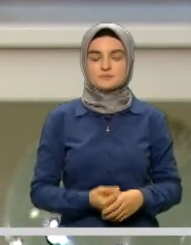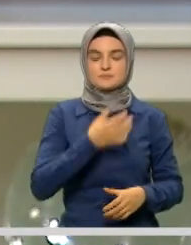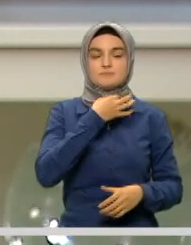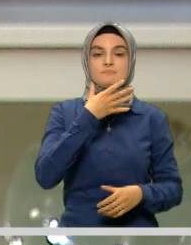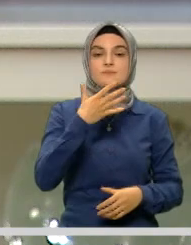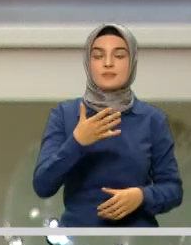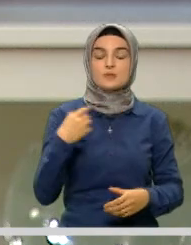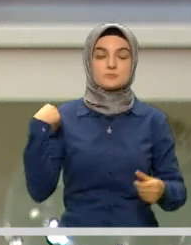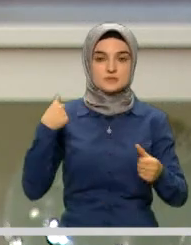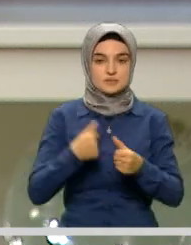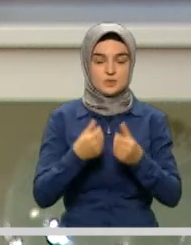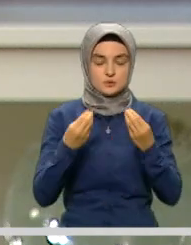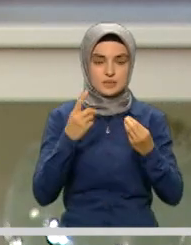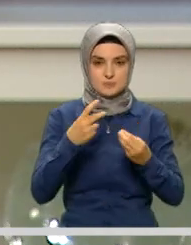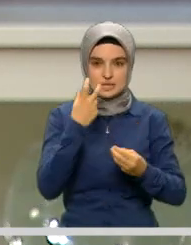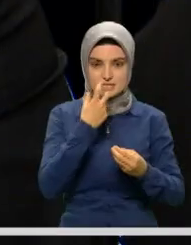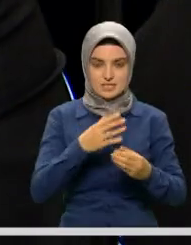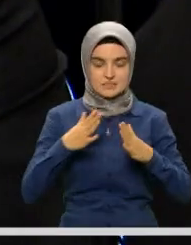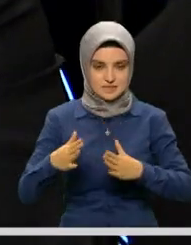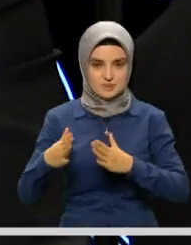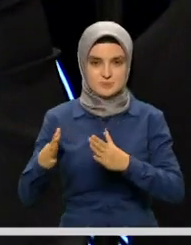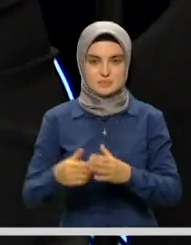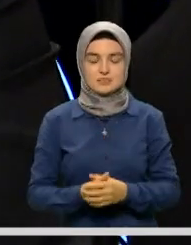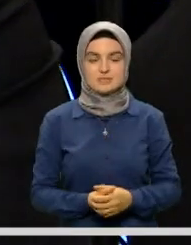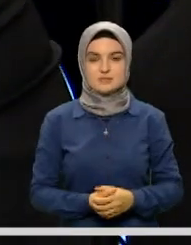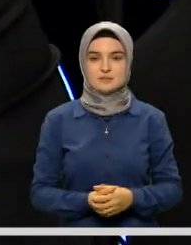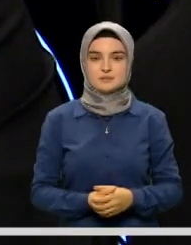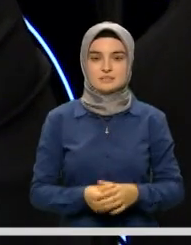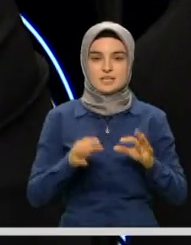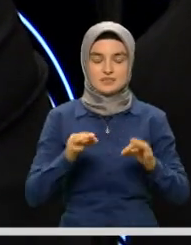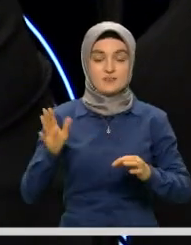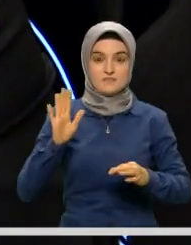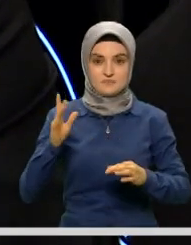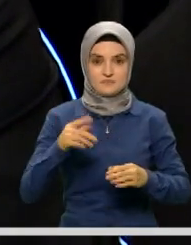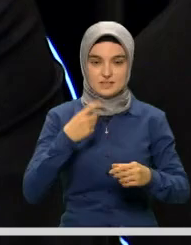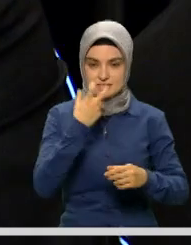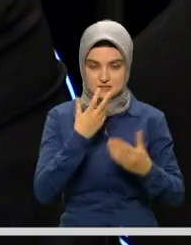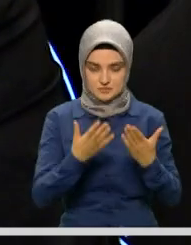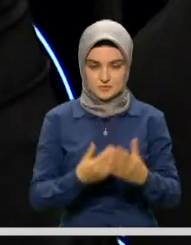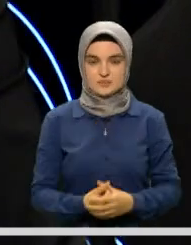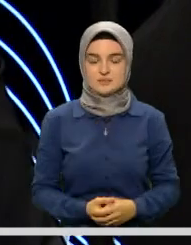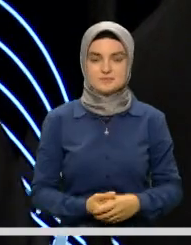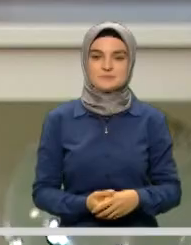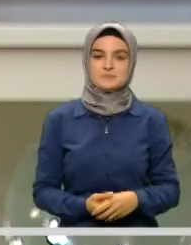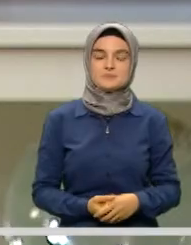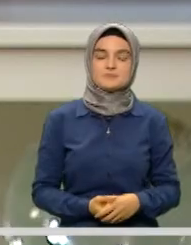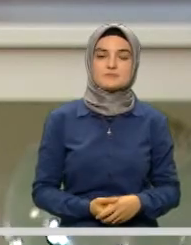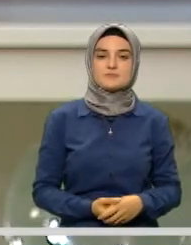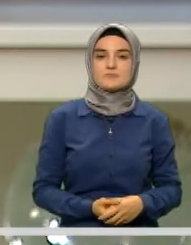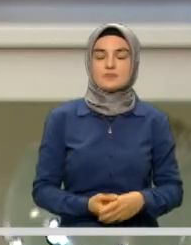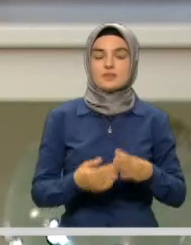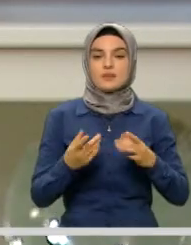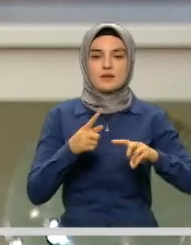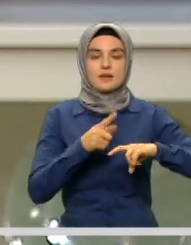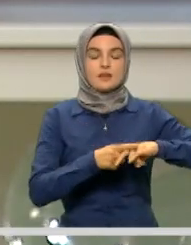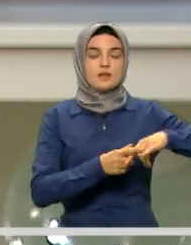ediyoruz. Yeniden son bir güzel eserle devam edeceğiz. Artık veda eserimiz olacak. İnşallah. İnşallah. Peki. Evet Harun